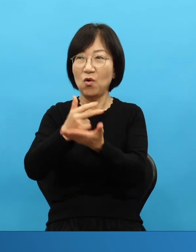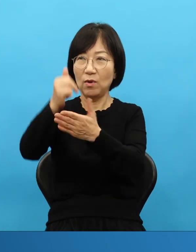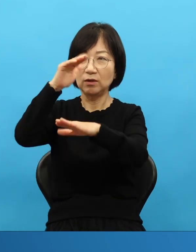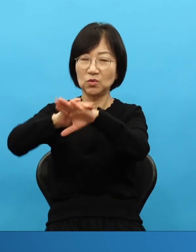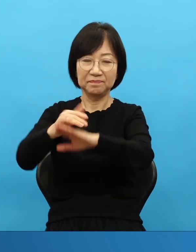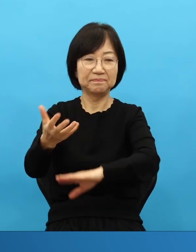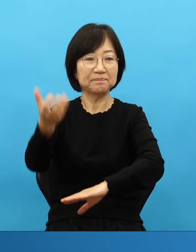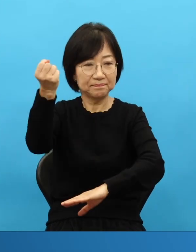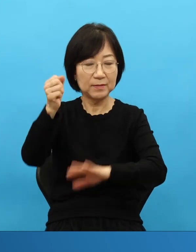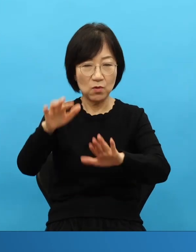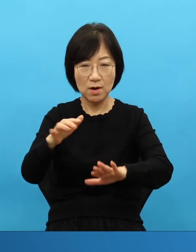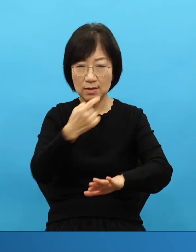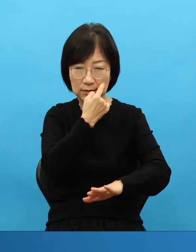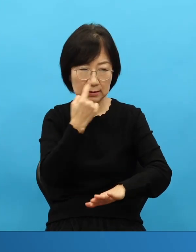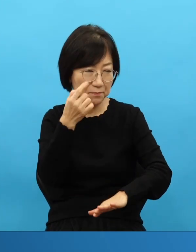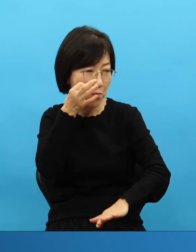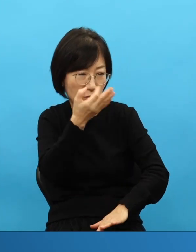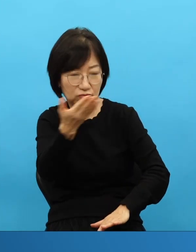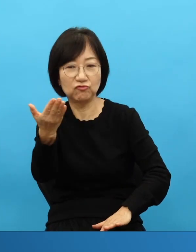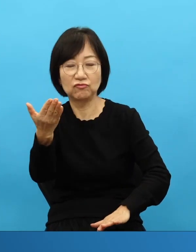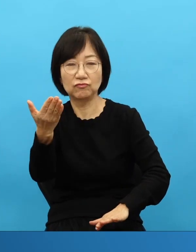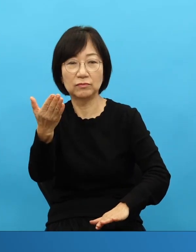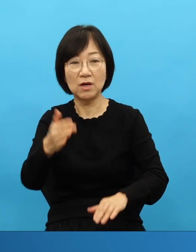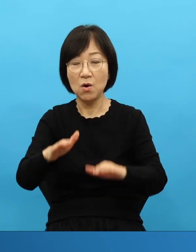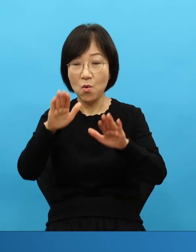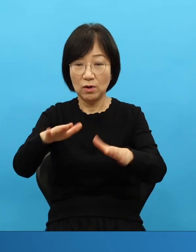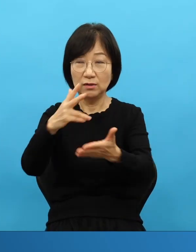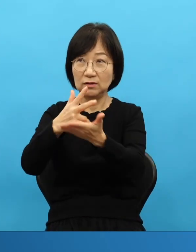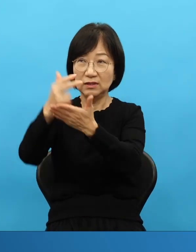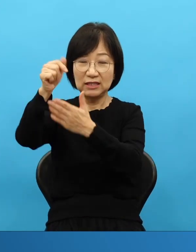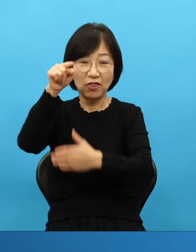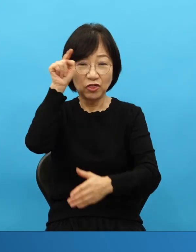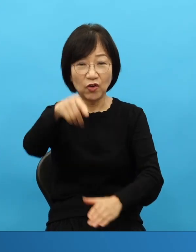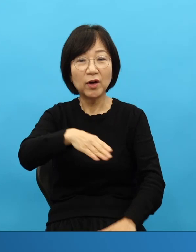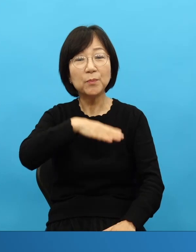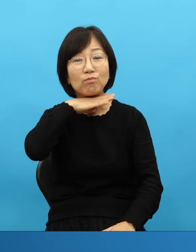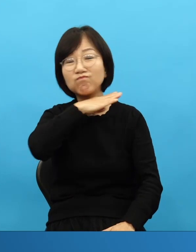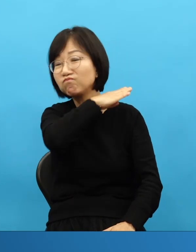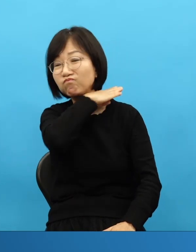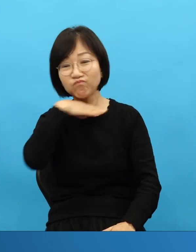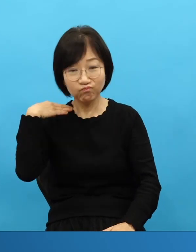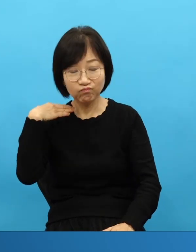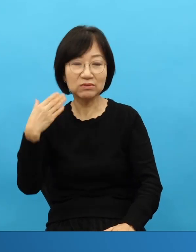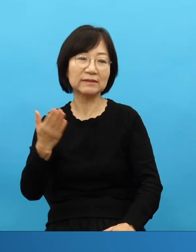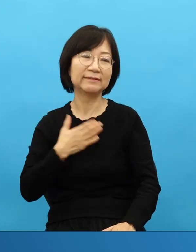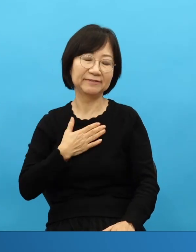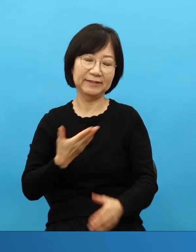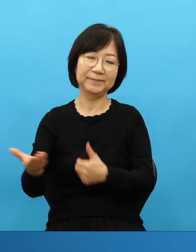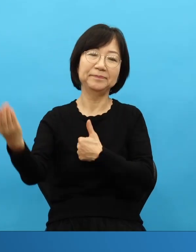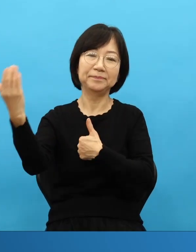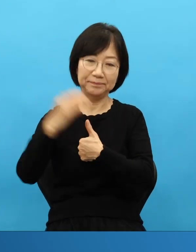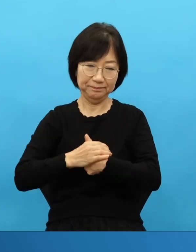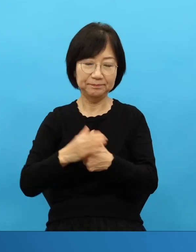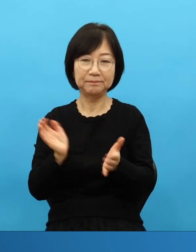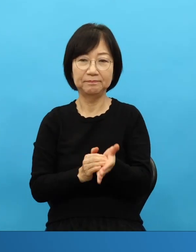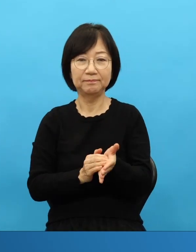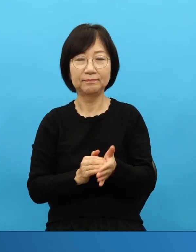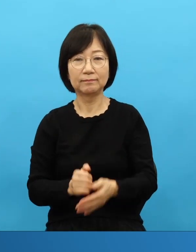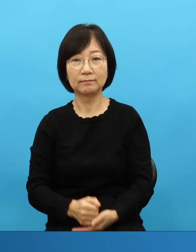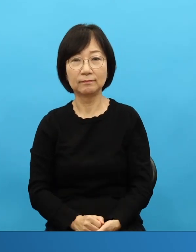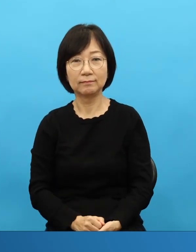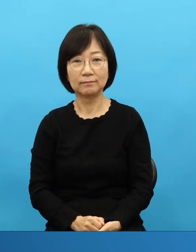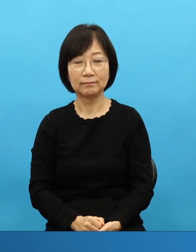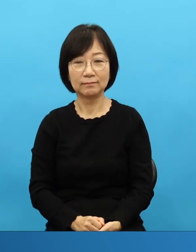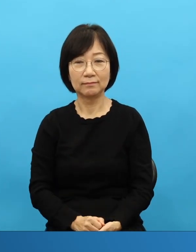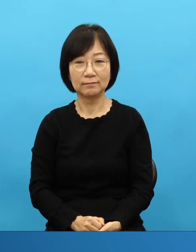God. 오늘 여호와께서는 네 목을 내 손에 붙이셨는데 And today the Lord has delivered your neck into my hands. 이제